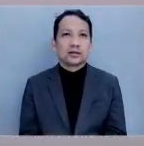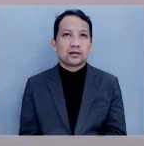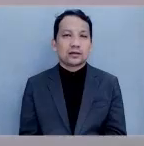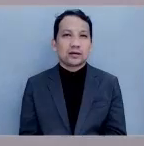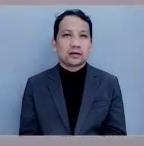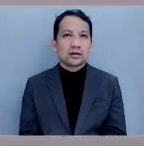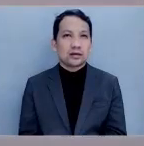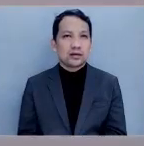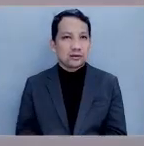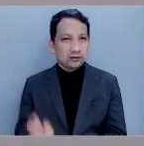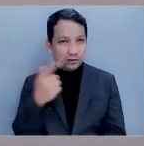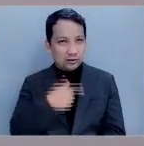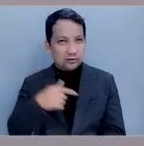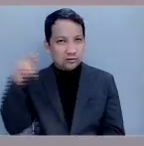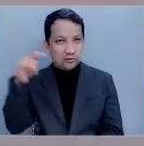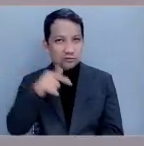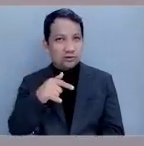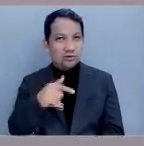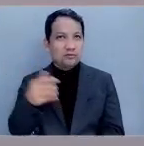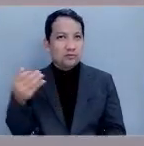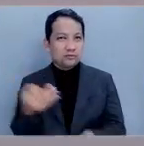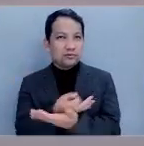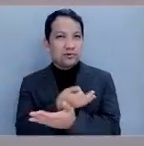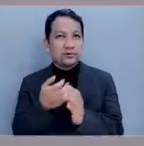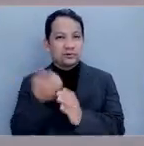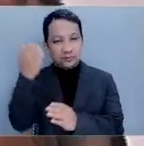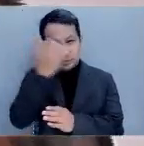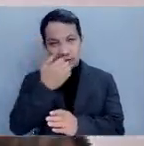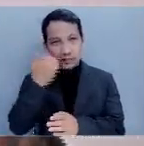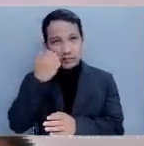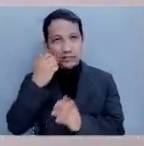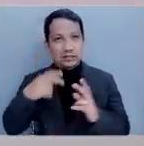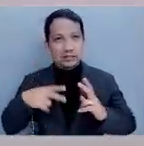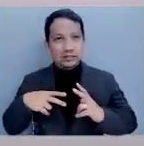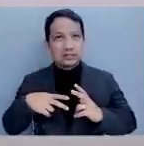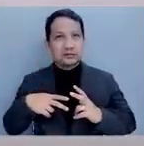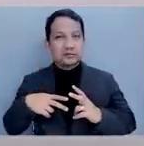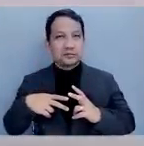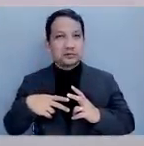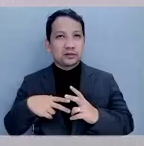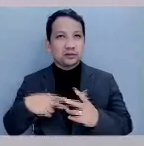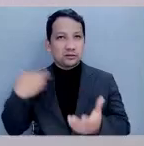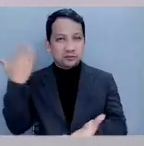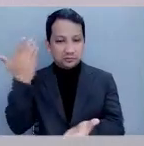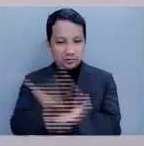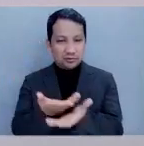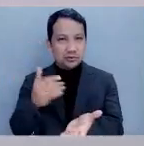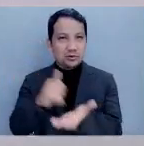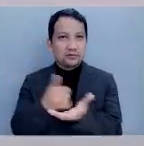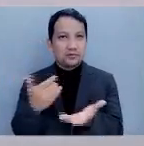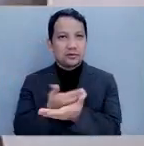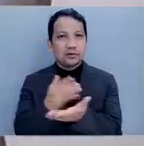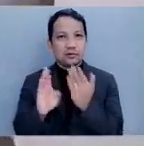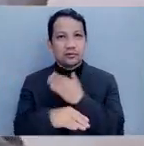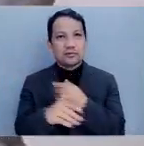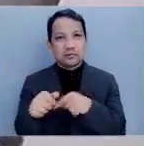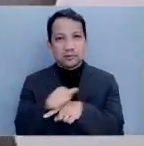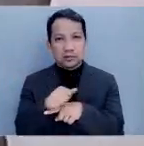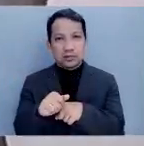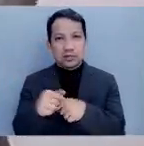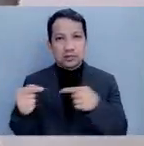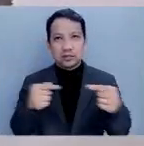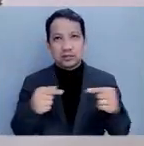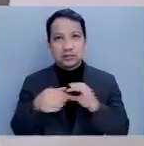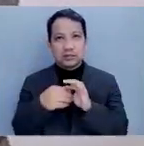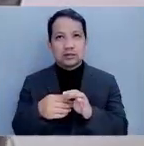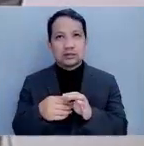Walang jet lag. Fresh from her European Grand Vacay, laban agad si Kylie Versosa sa kanyang combat training. Kasama niya rito